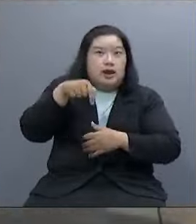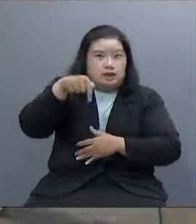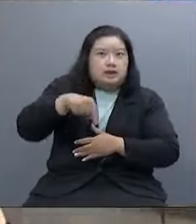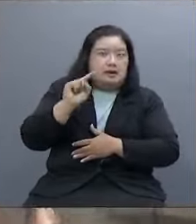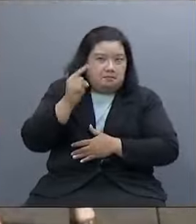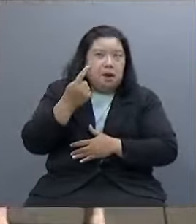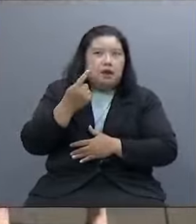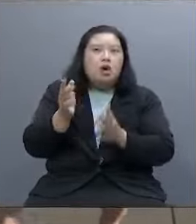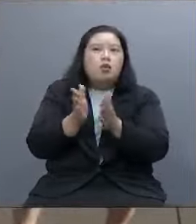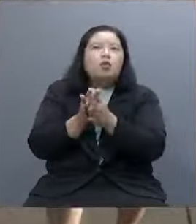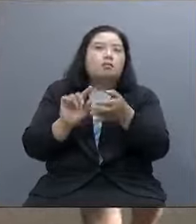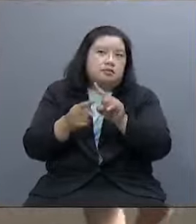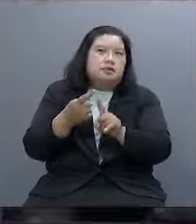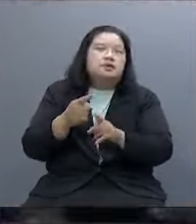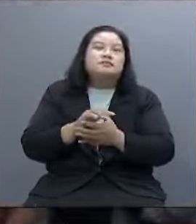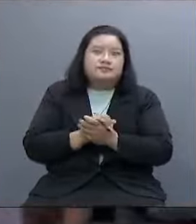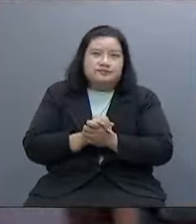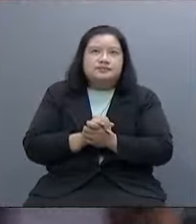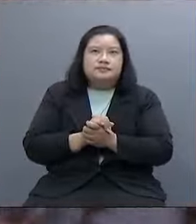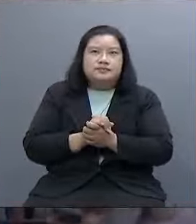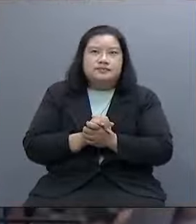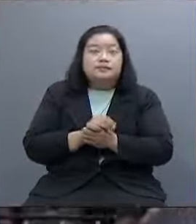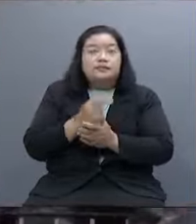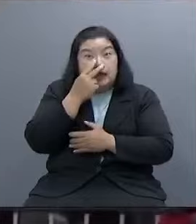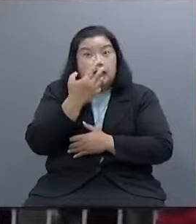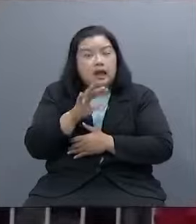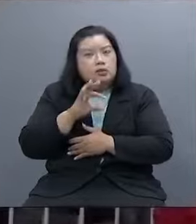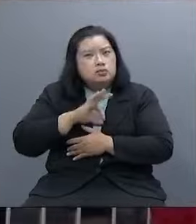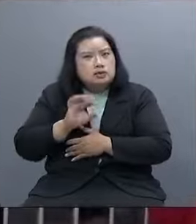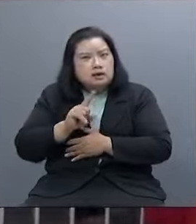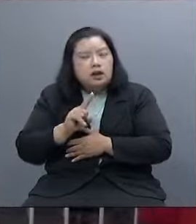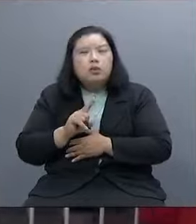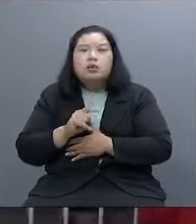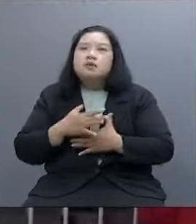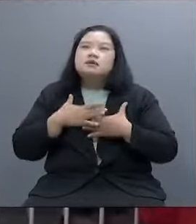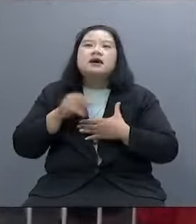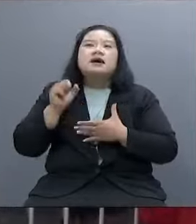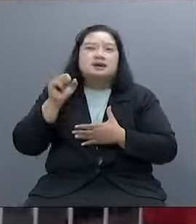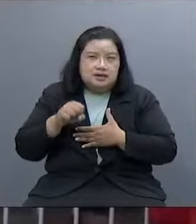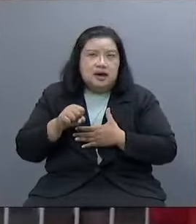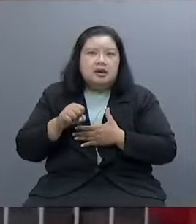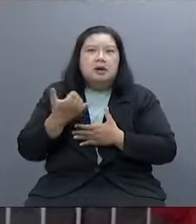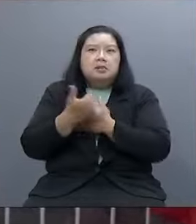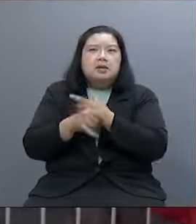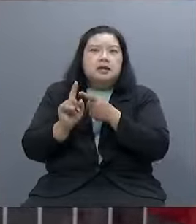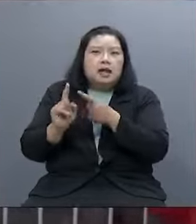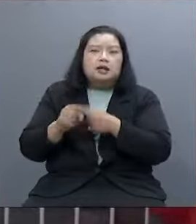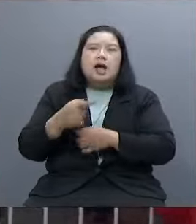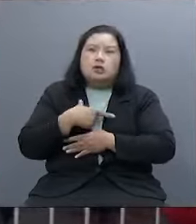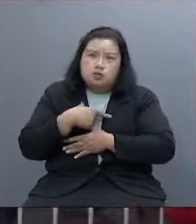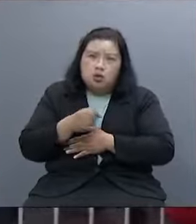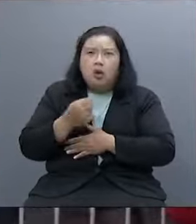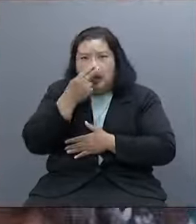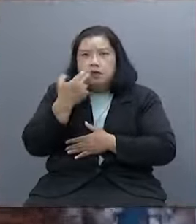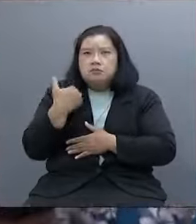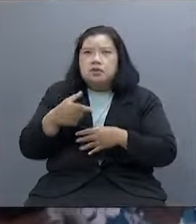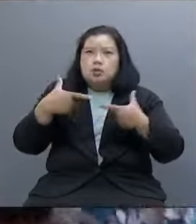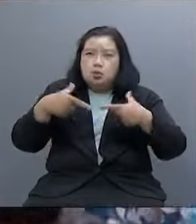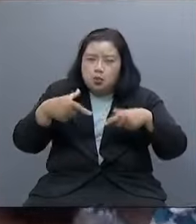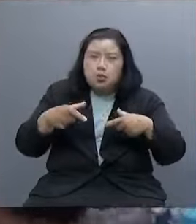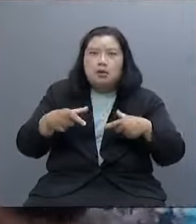เพื่อนๆอีกครั้งแน่นอนค่ะ นี่เป็นยังไงได้ยินแบบนี้ก็ชื่นใจนะคะคุณผู้ชมนักท่องเที่ยวชาวต่างชาติเรา จะเห็นว่ามีไวรัลเนา ะ อย่างนักท่องเที่ยว